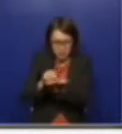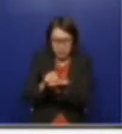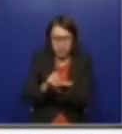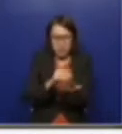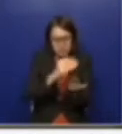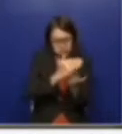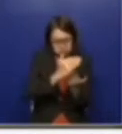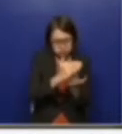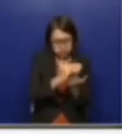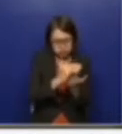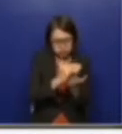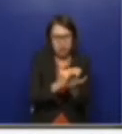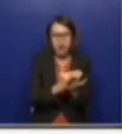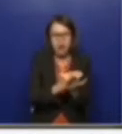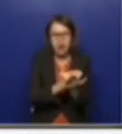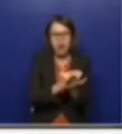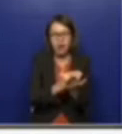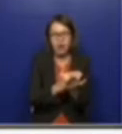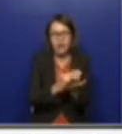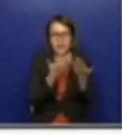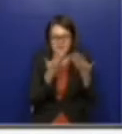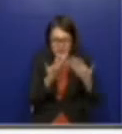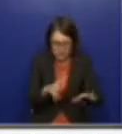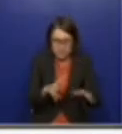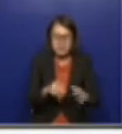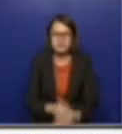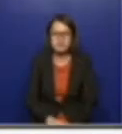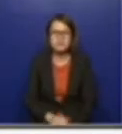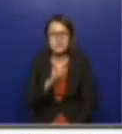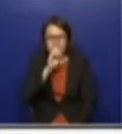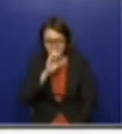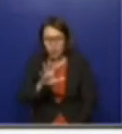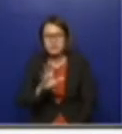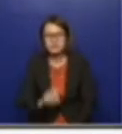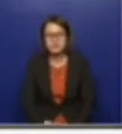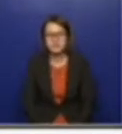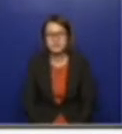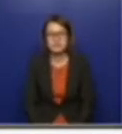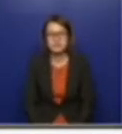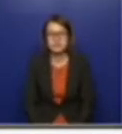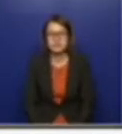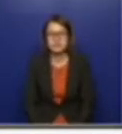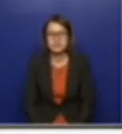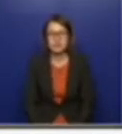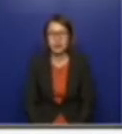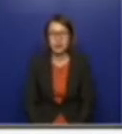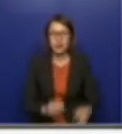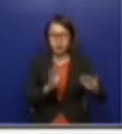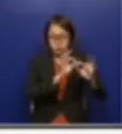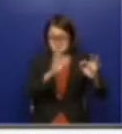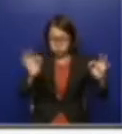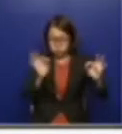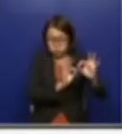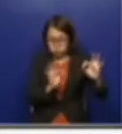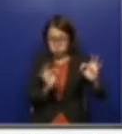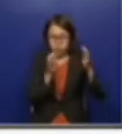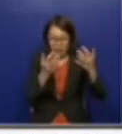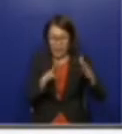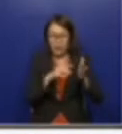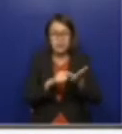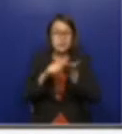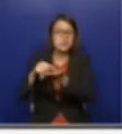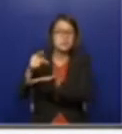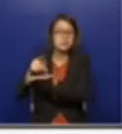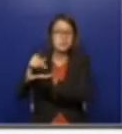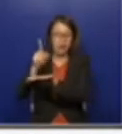ให้ทำให้กระบวนการให้เสร็จแล้วก็บอกเขาเองเมื่อได้ร่างทั้งหมดแล้วก็เสนอต่อท่านประธานนะ